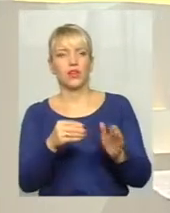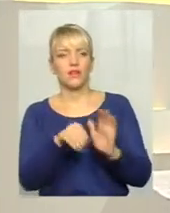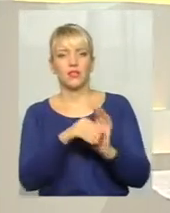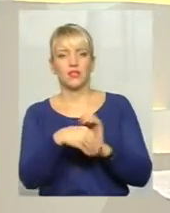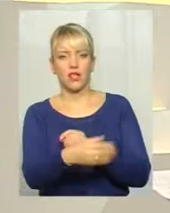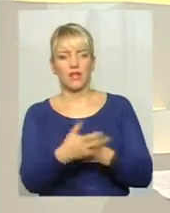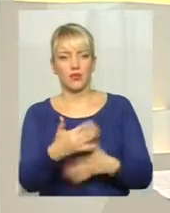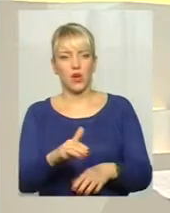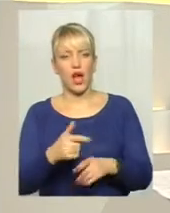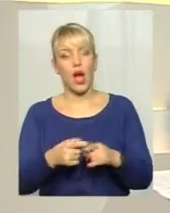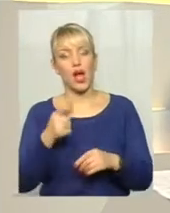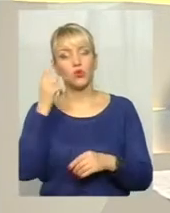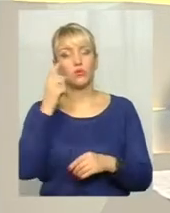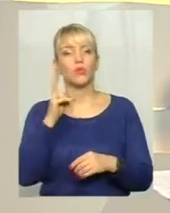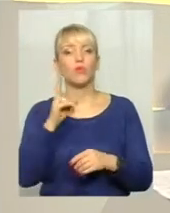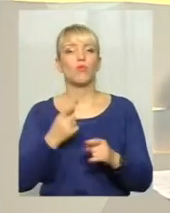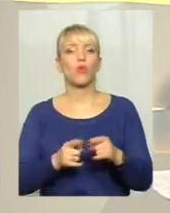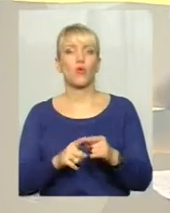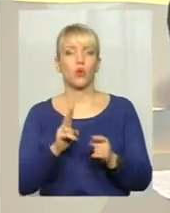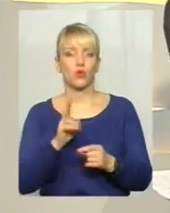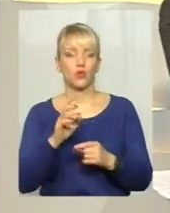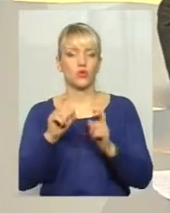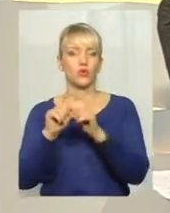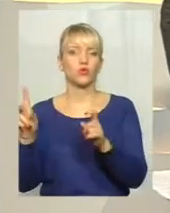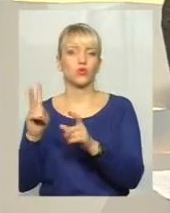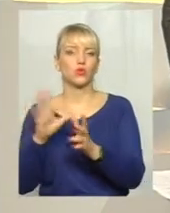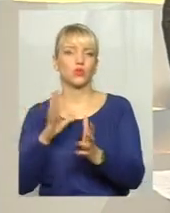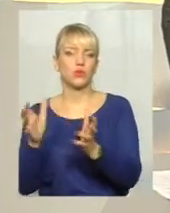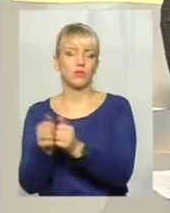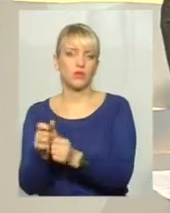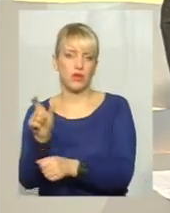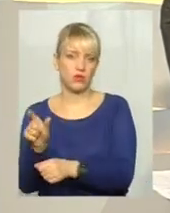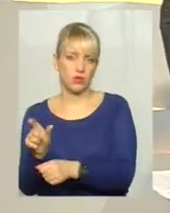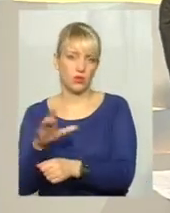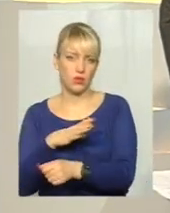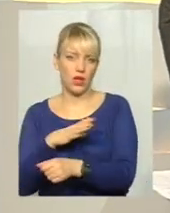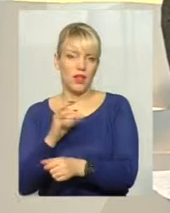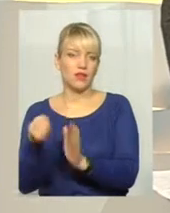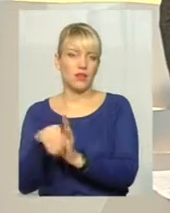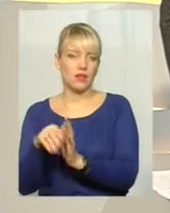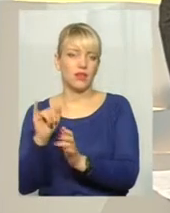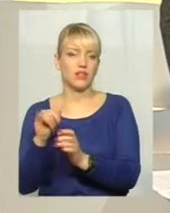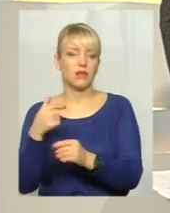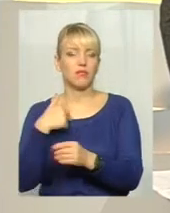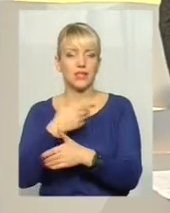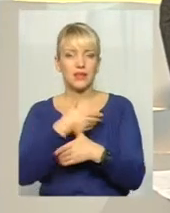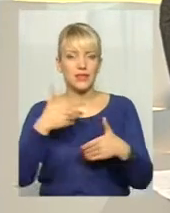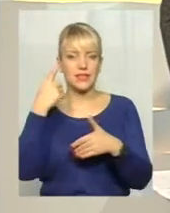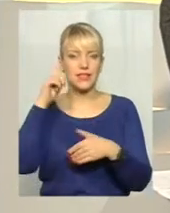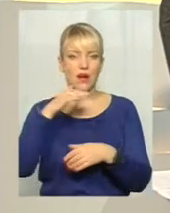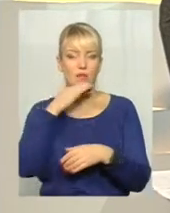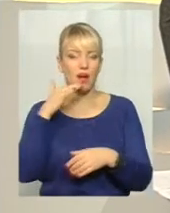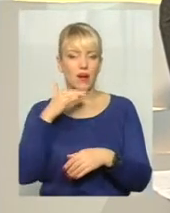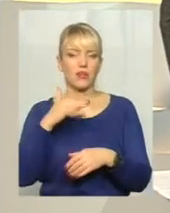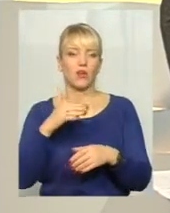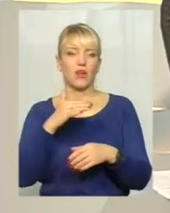про ту структуру, яка його там затримала, вели цю справу, що у нас люди все ж таки більше думають. Навіть ми знаємо багато прикладів, коли поліція